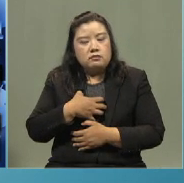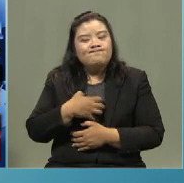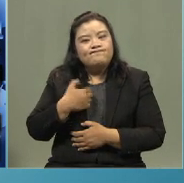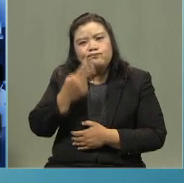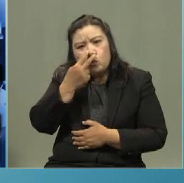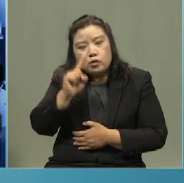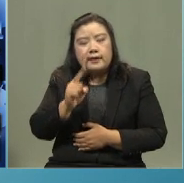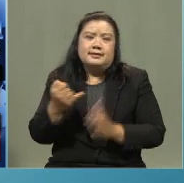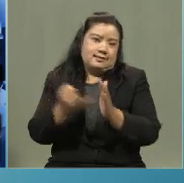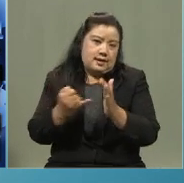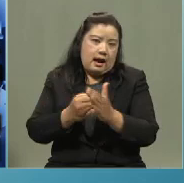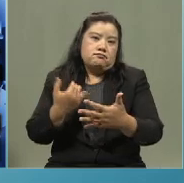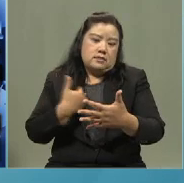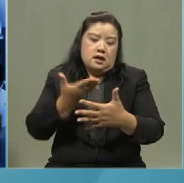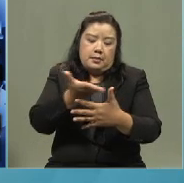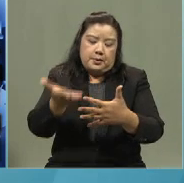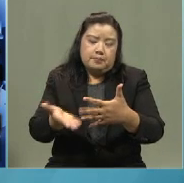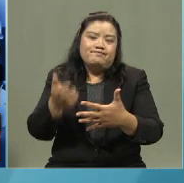ทีเดียวเท่านั้นนะครับนี่คือสิ่งที่สำคัญเราประเมินง่ายคือ5